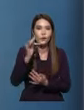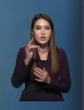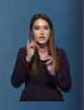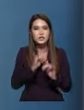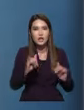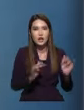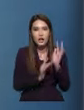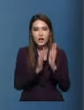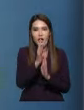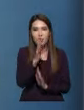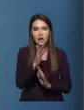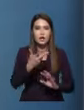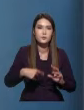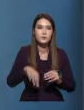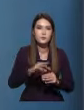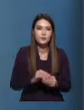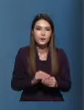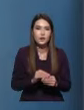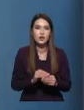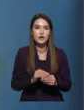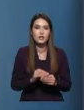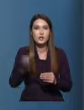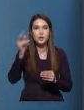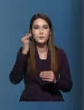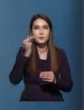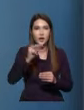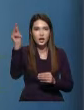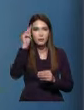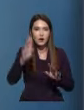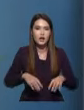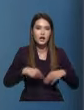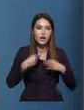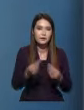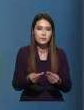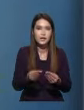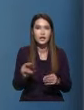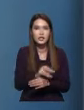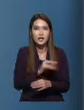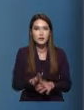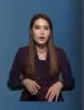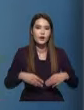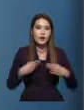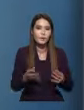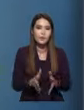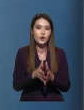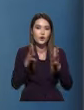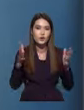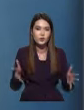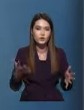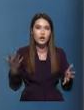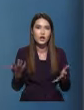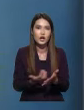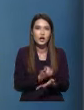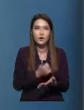үлгісіне, яғни сапалы білім мен саналы тәрбие берудің үлкен қауымдастығына